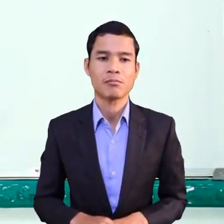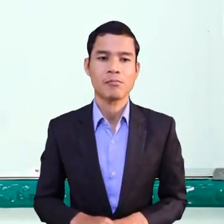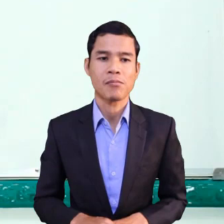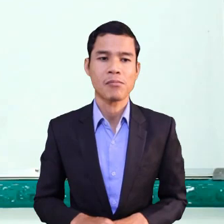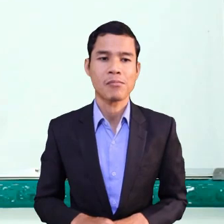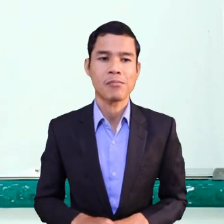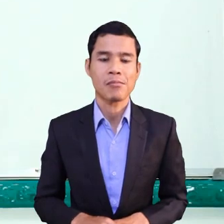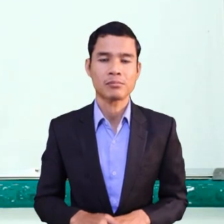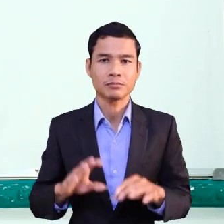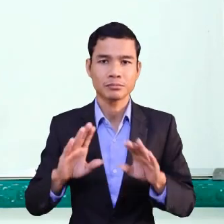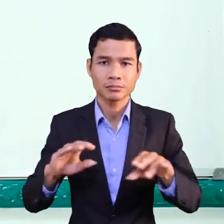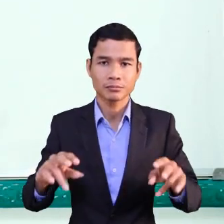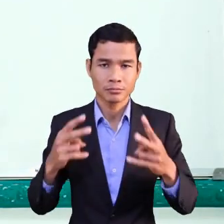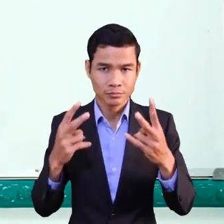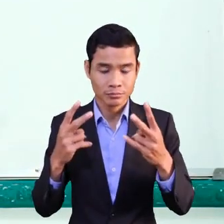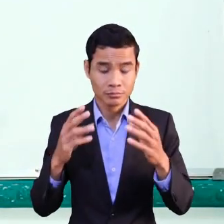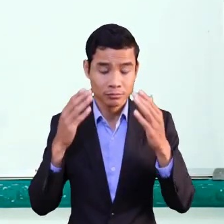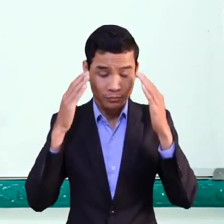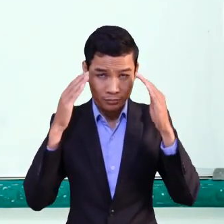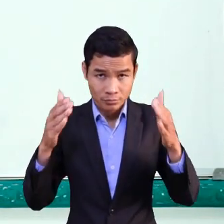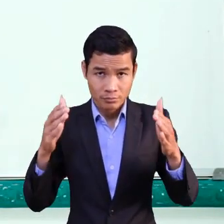ចាកូនបានមកក្តារខៀនកូន